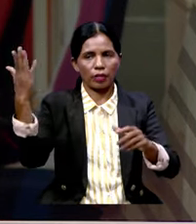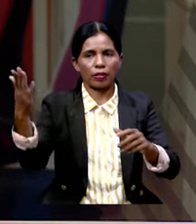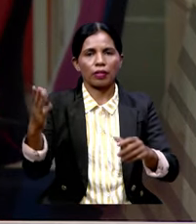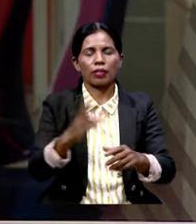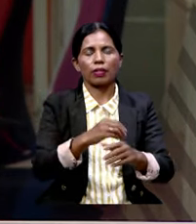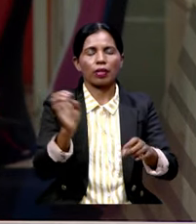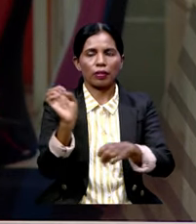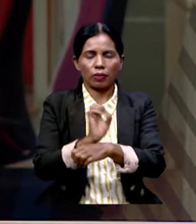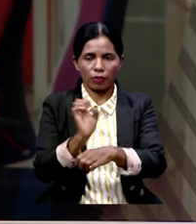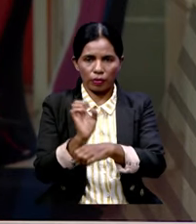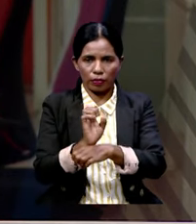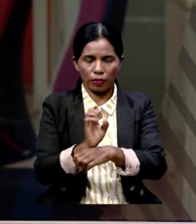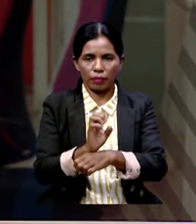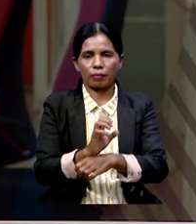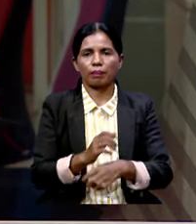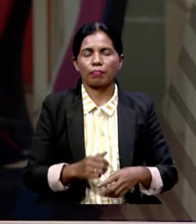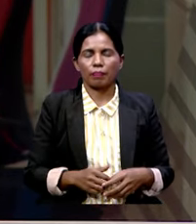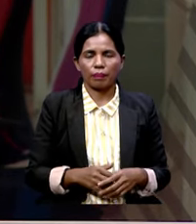indonesiaonom noisonesia